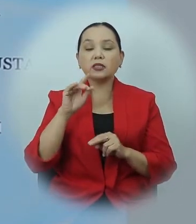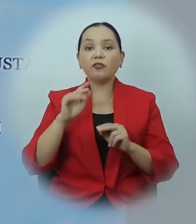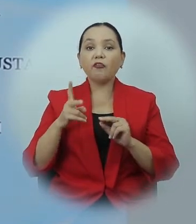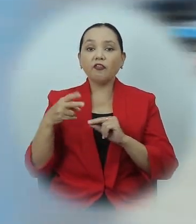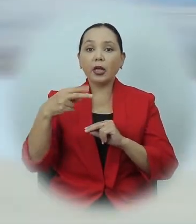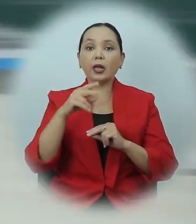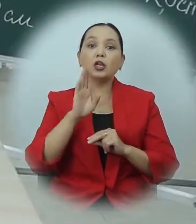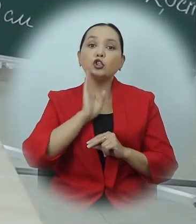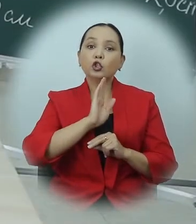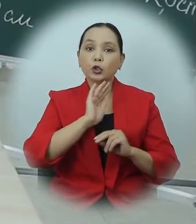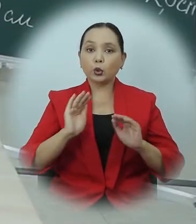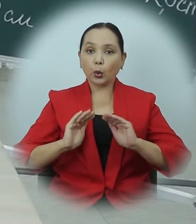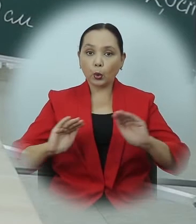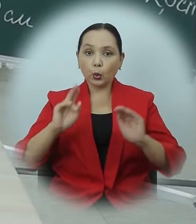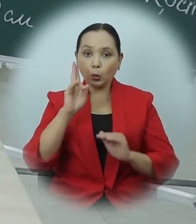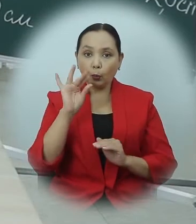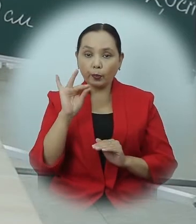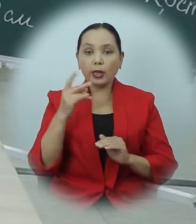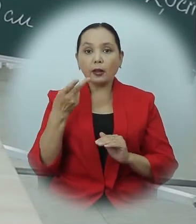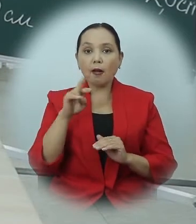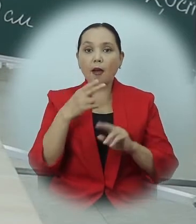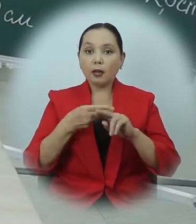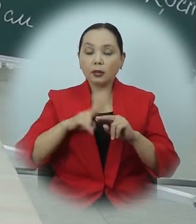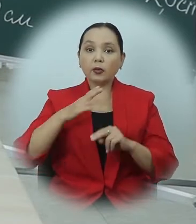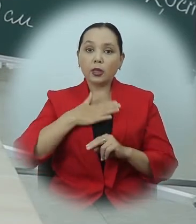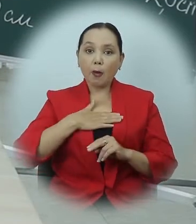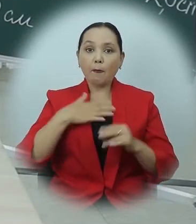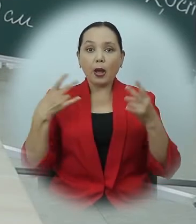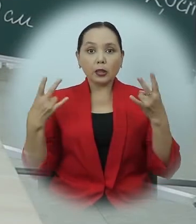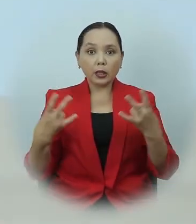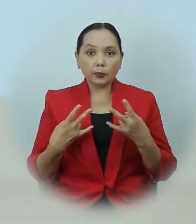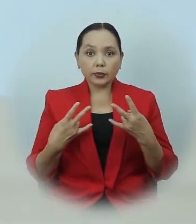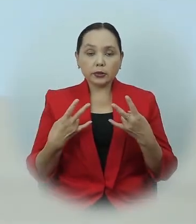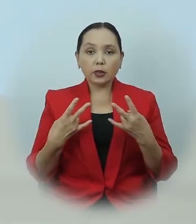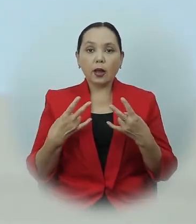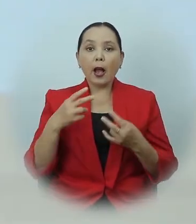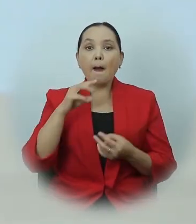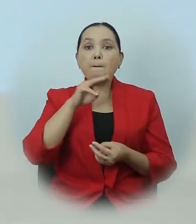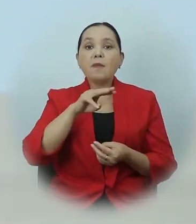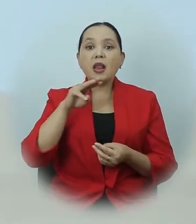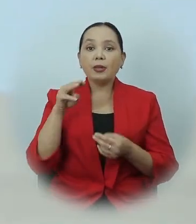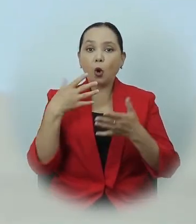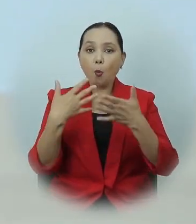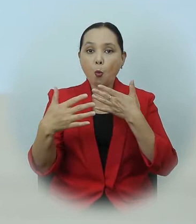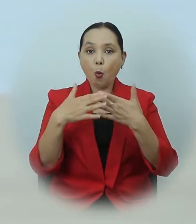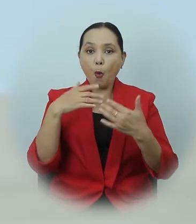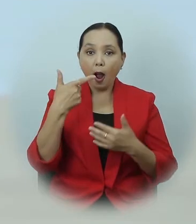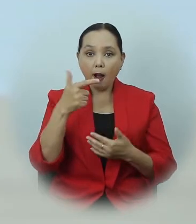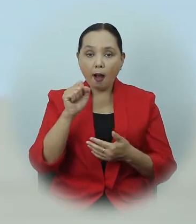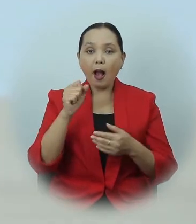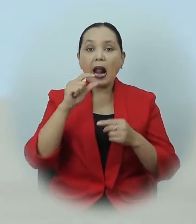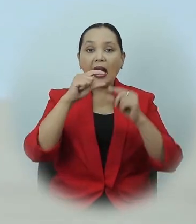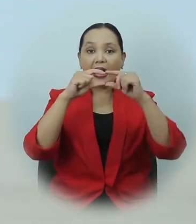юбки». Для этого нам понадобится миллиметровая бумага,